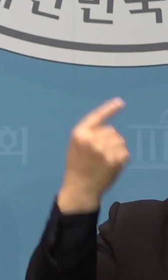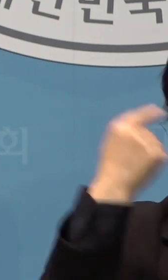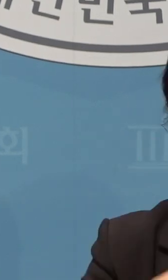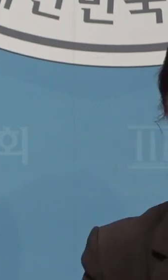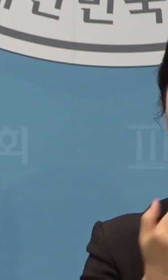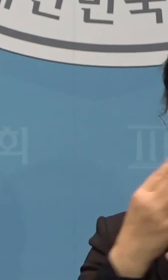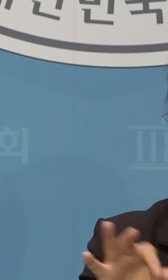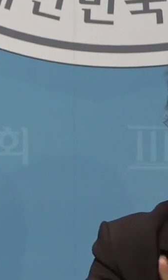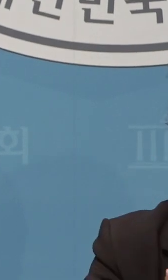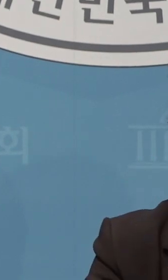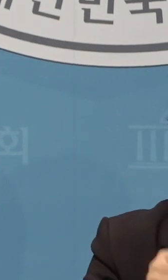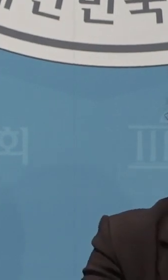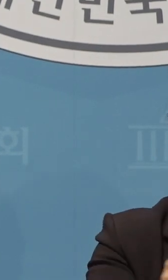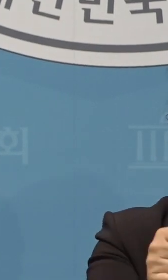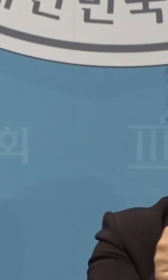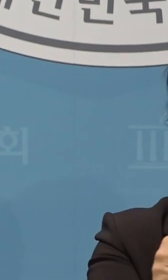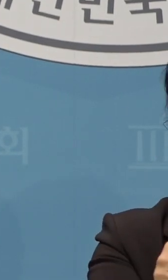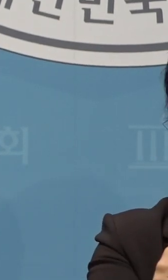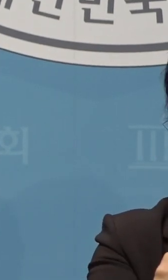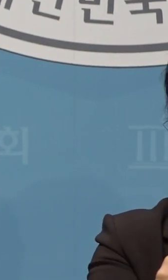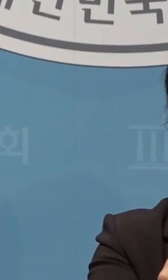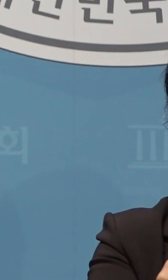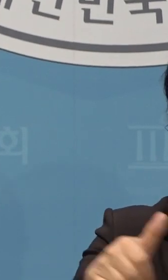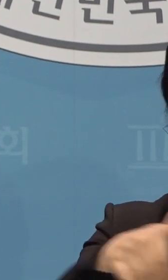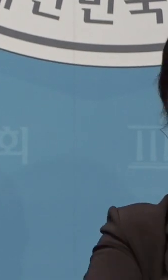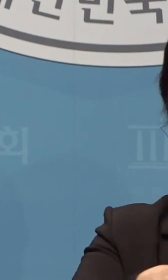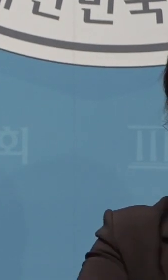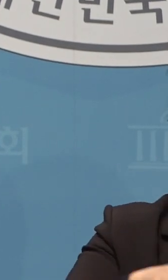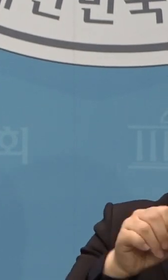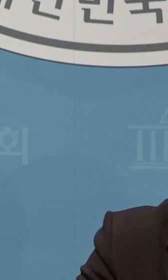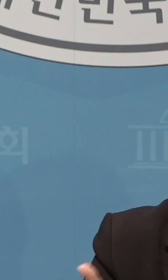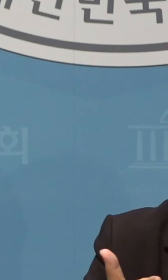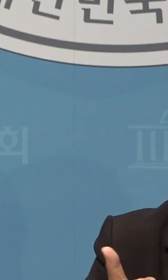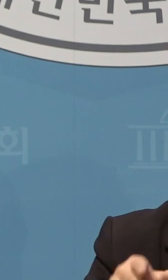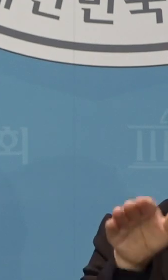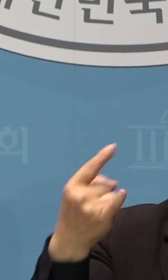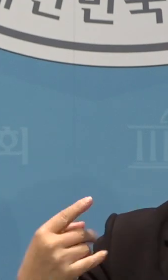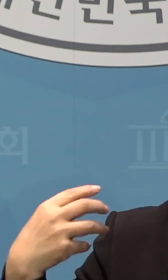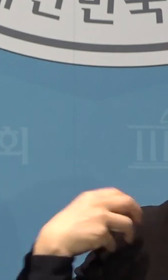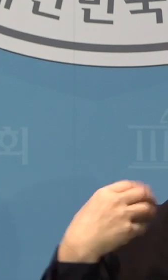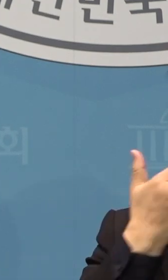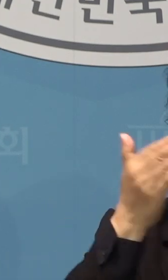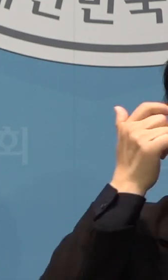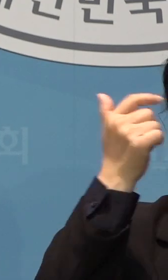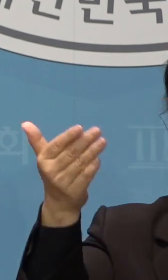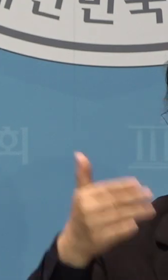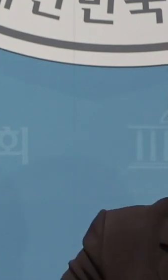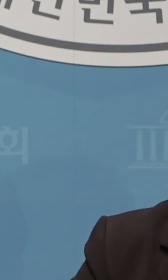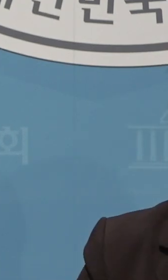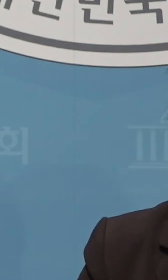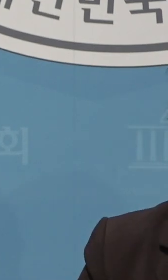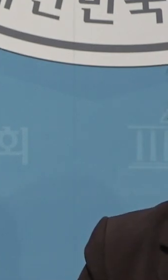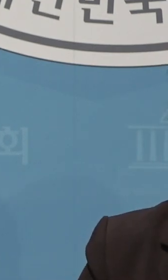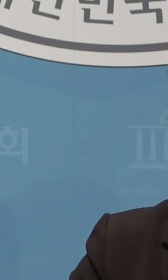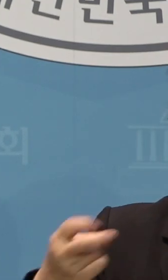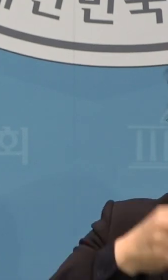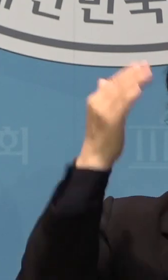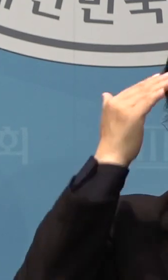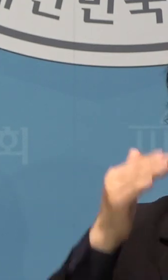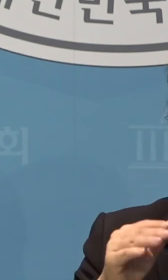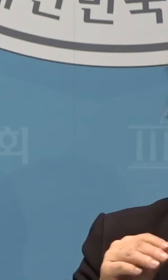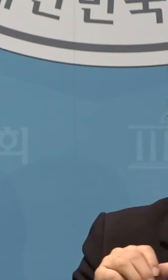땀과 눈물은 물거품이 되는데 대한체육회가 책임질 수 있습니까? 심지어 대한체육회 간부는